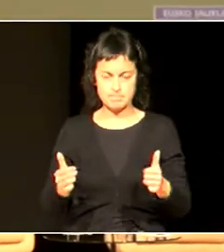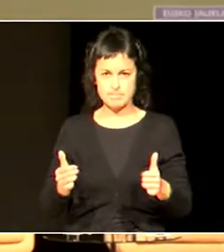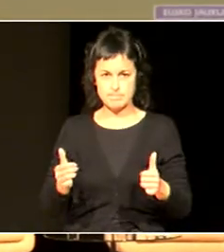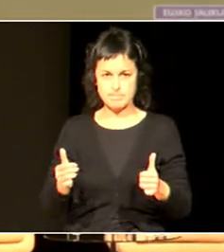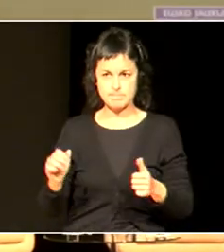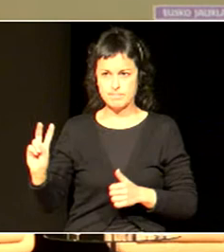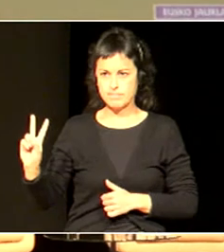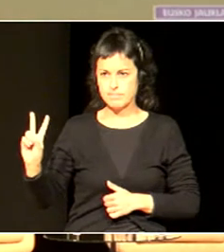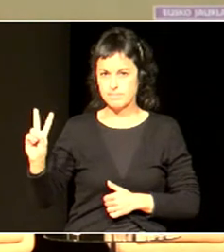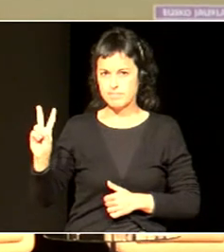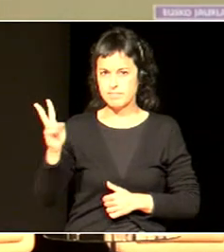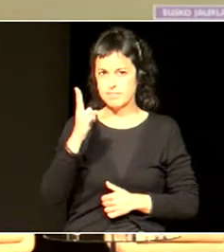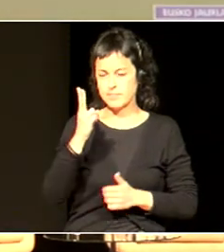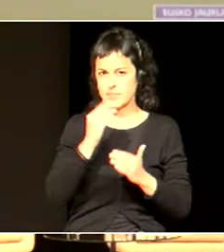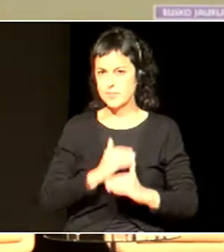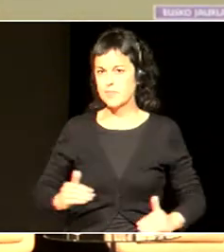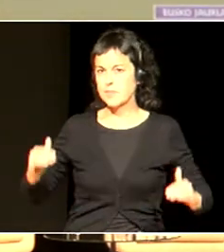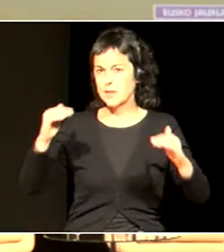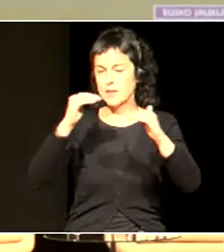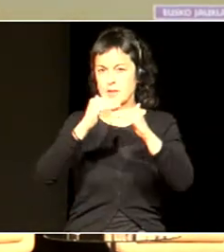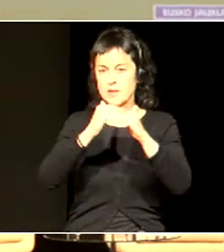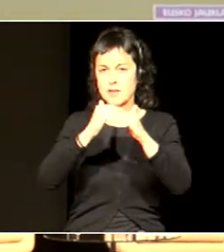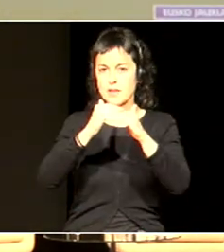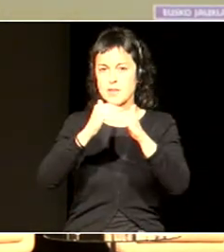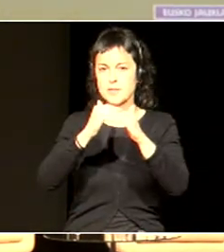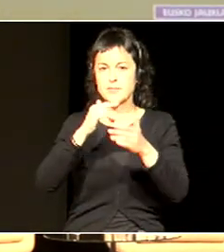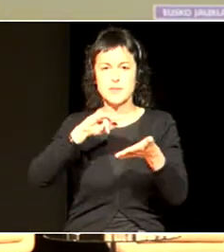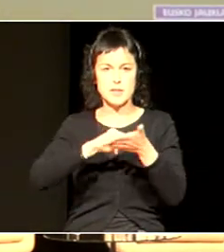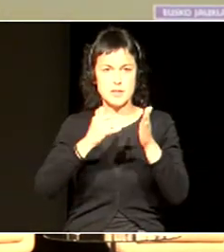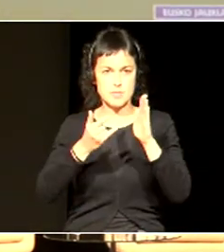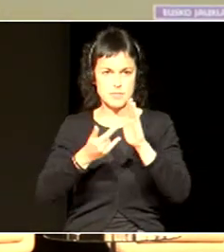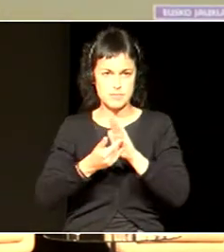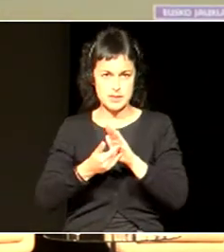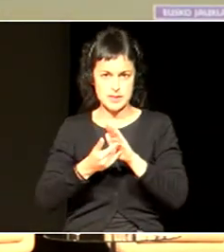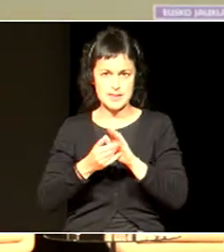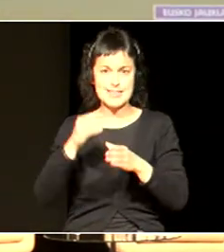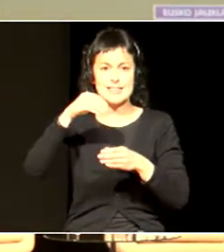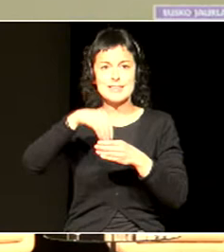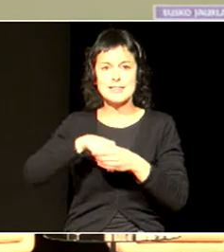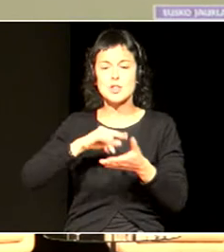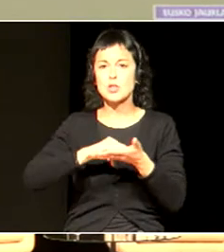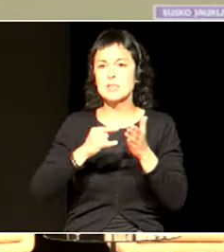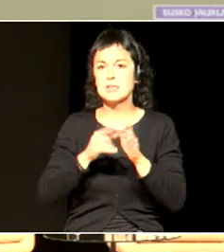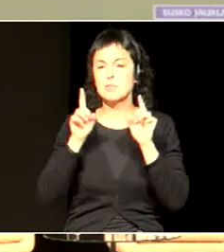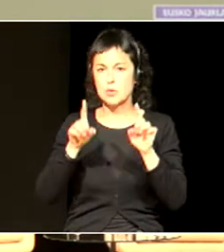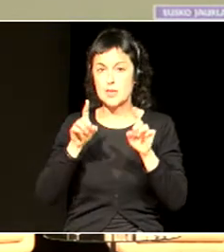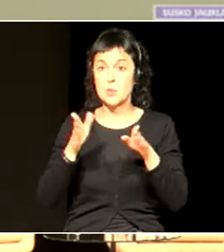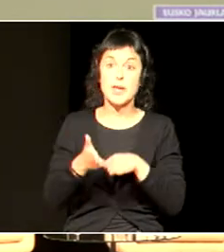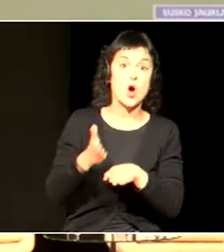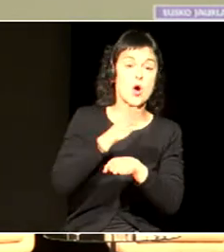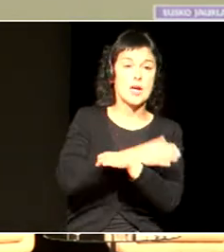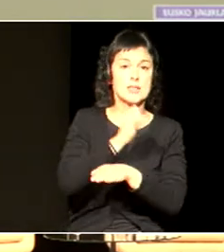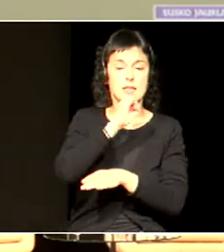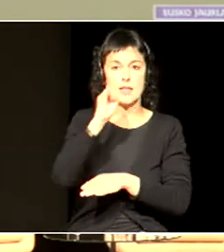Bigarren berdintasun plana, Euskal Eskola Sistemaren bigarren berdintasun plana aurkeztu aurretik, izaskun landai